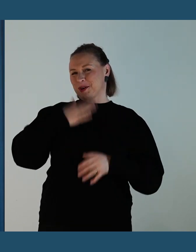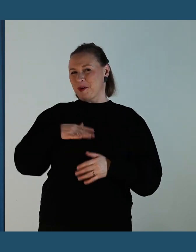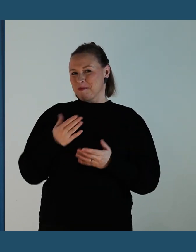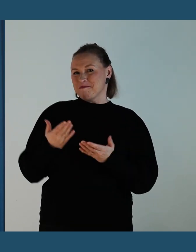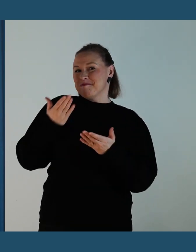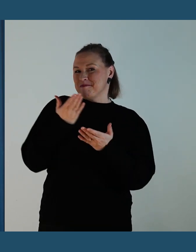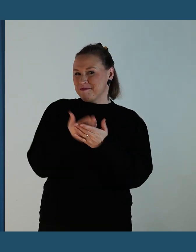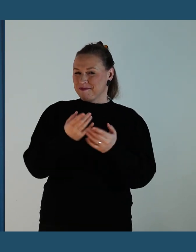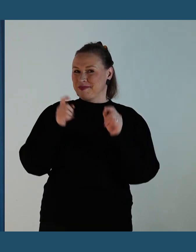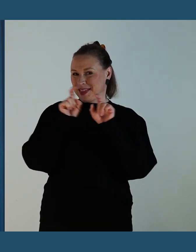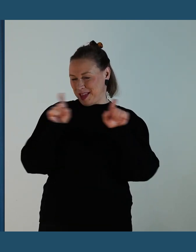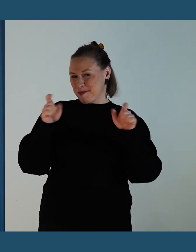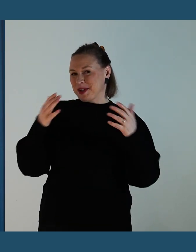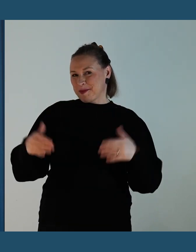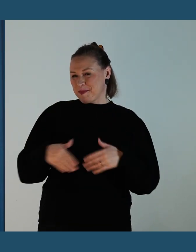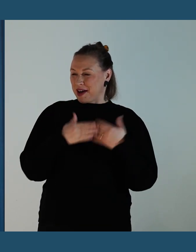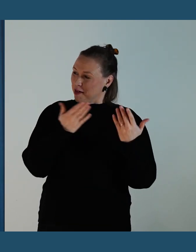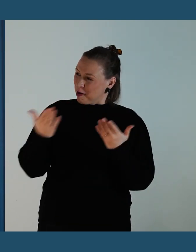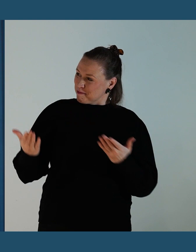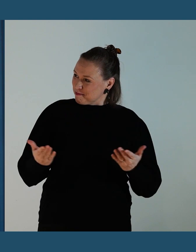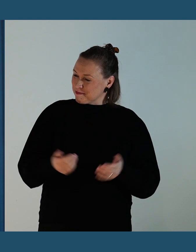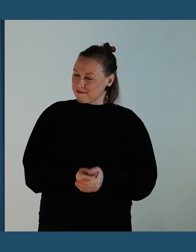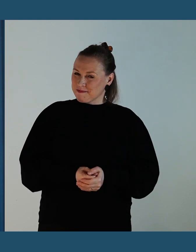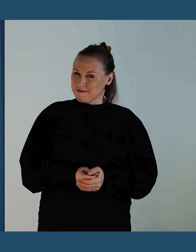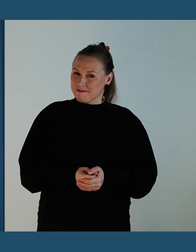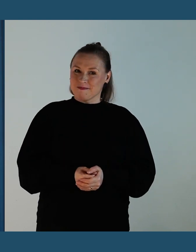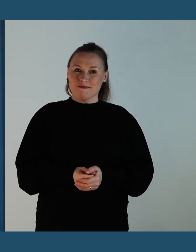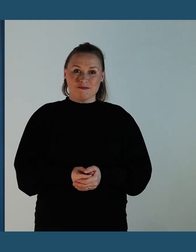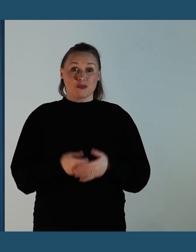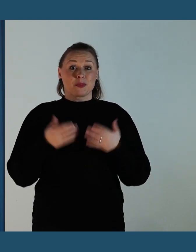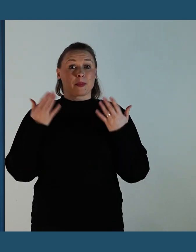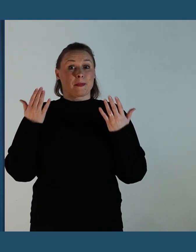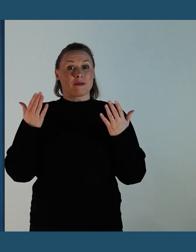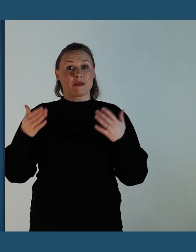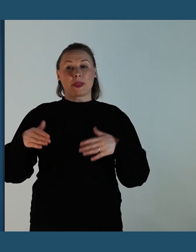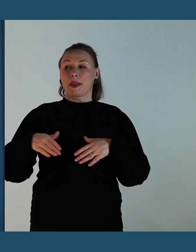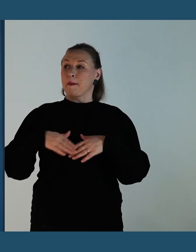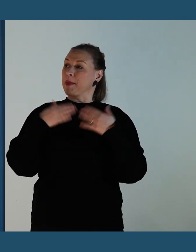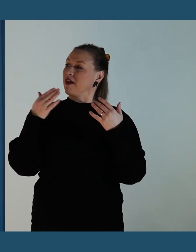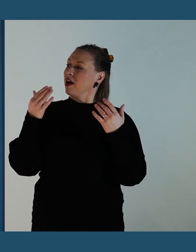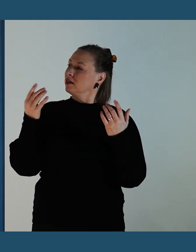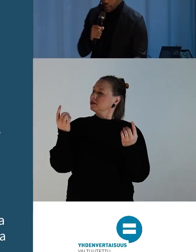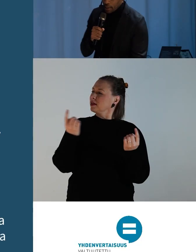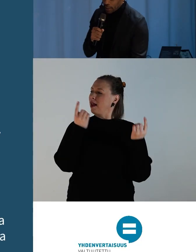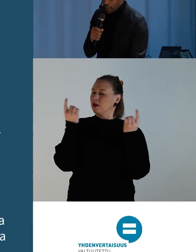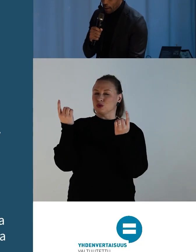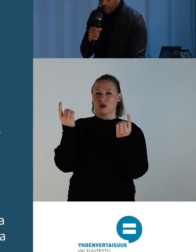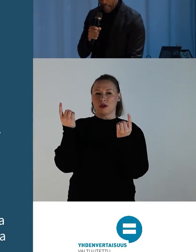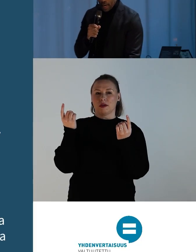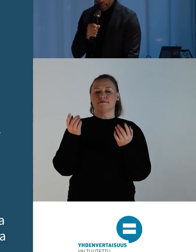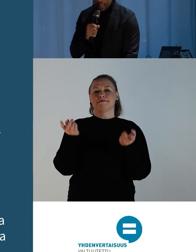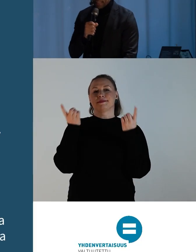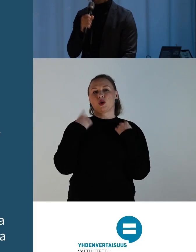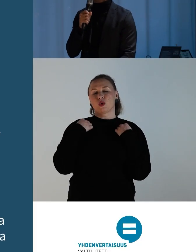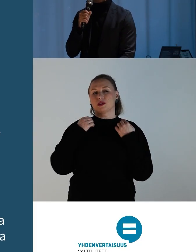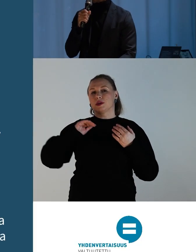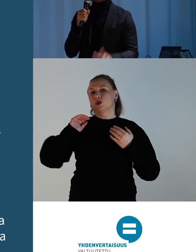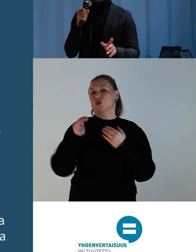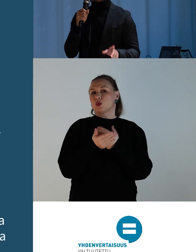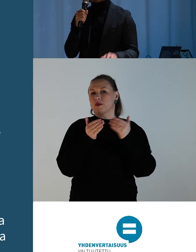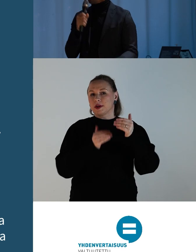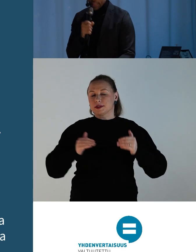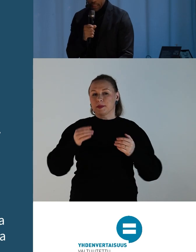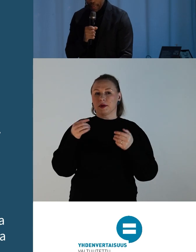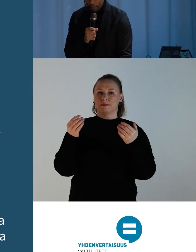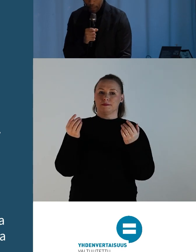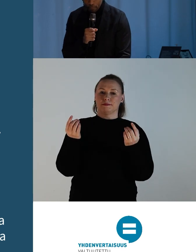osaksi tätä päivän keskustelua. Noudatetaan meidän päivän tilaisuudessa turvallisemman tilan periaatteita. Mä käyn